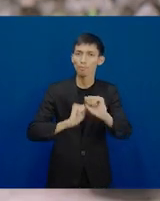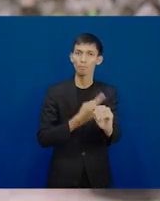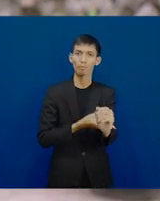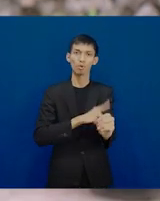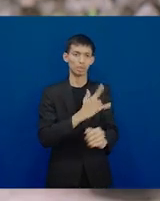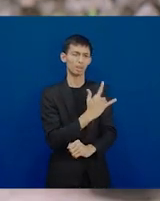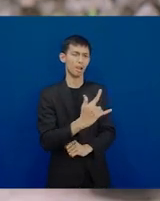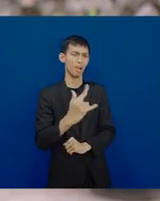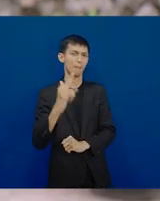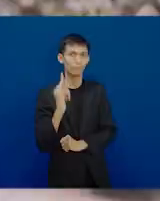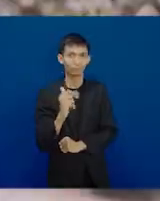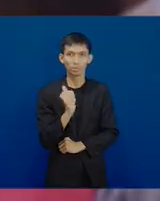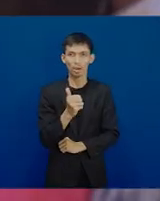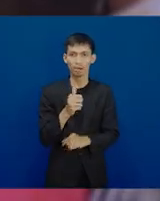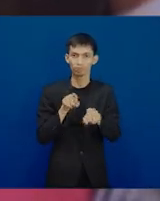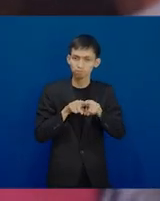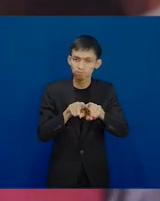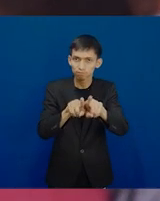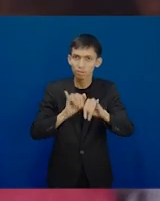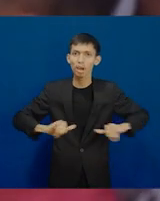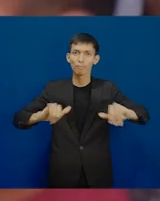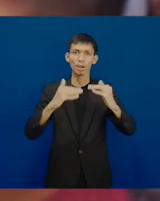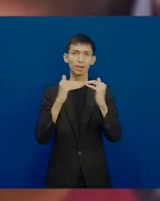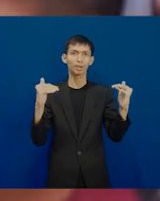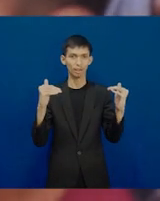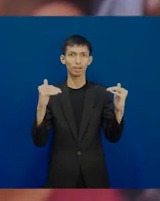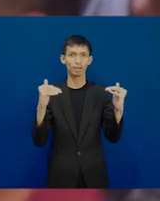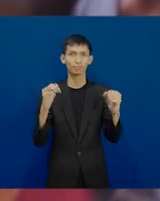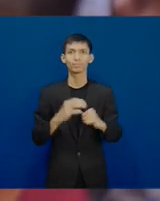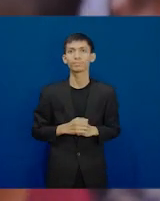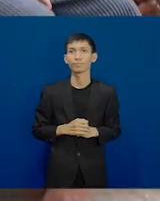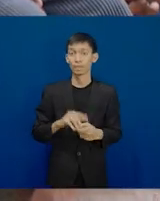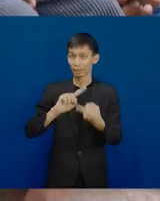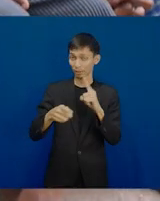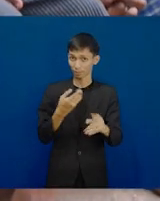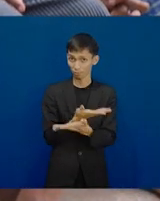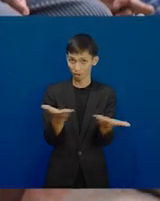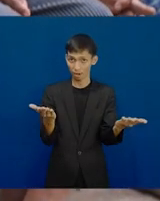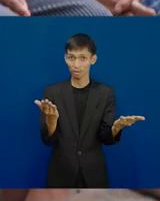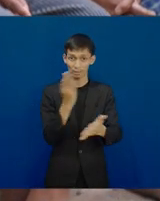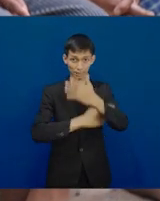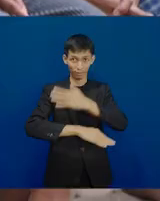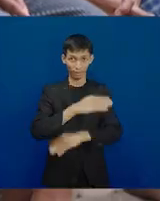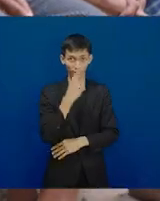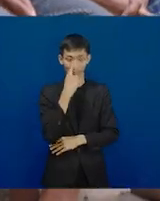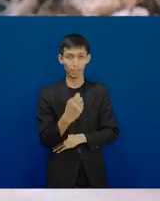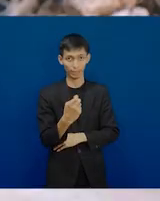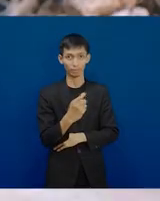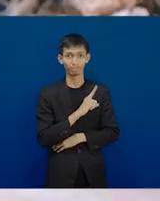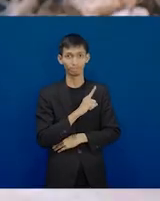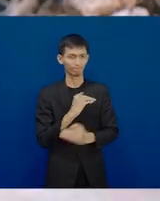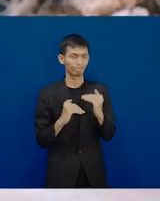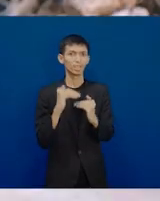mereka juga mampu untuk bersaing denganaudara yang nonabel itu teman-teman kita yangabel ini